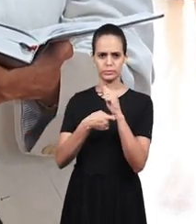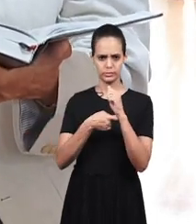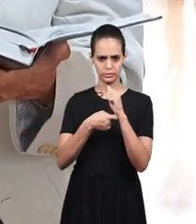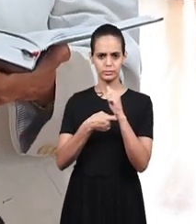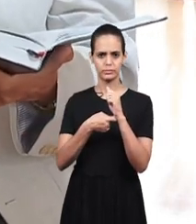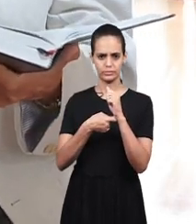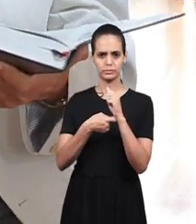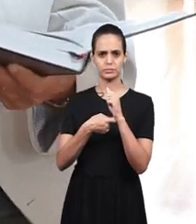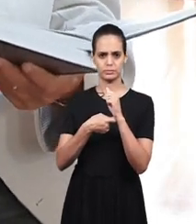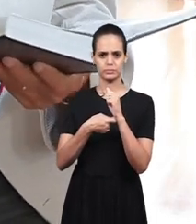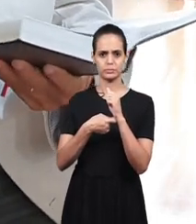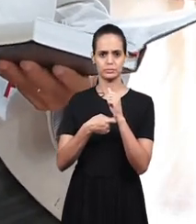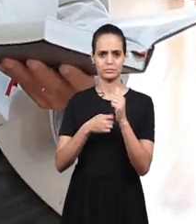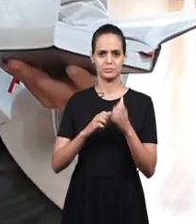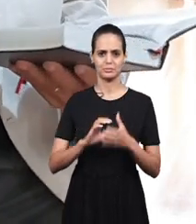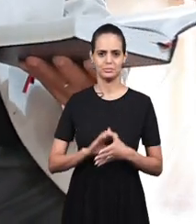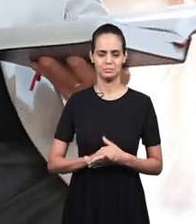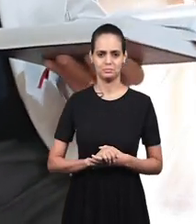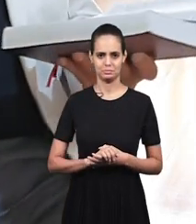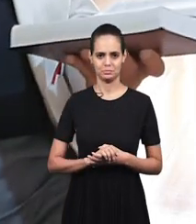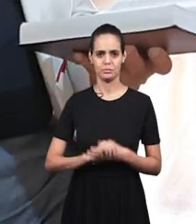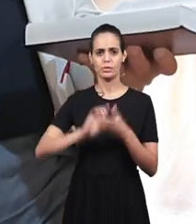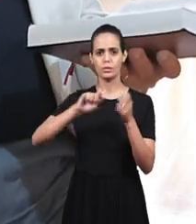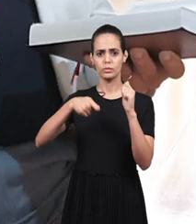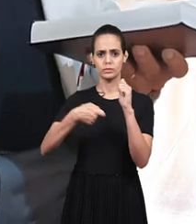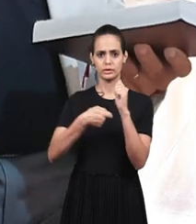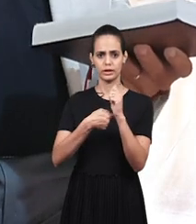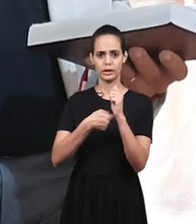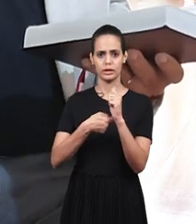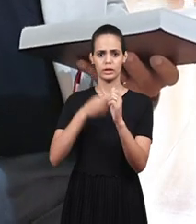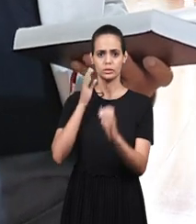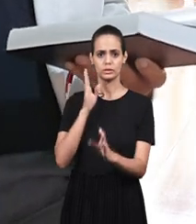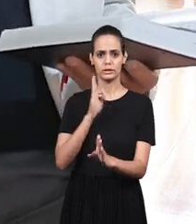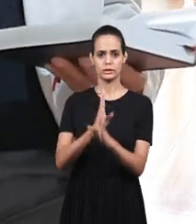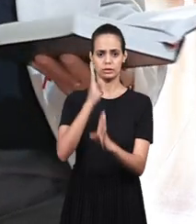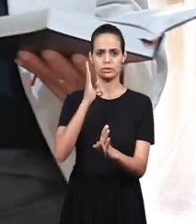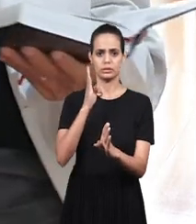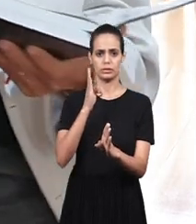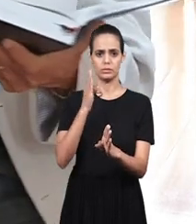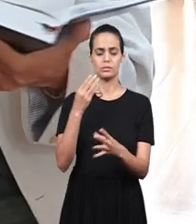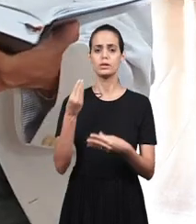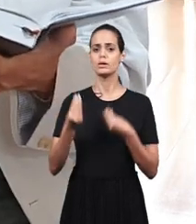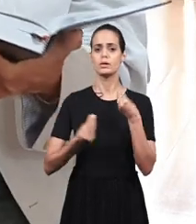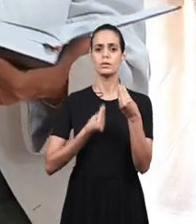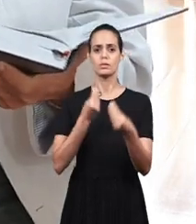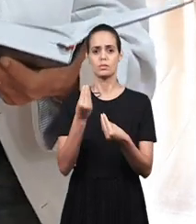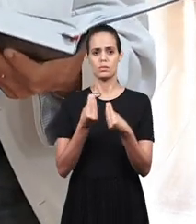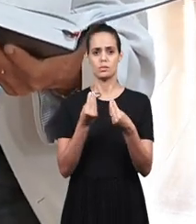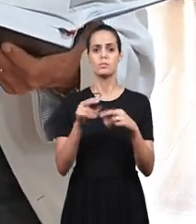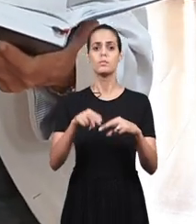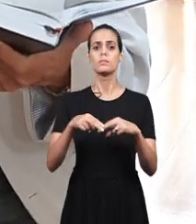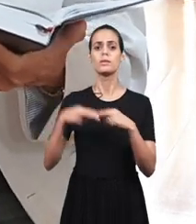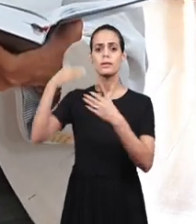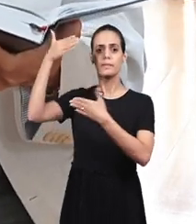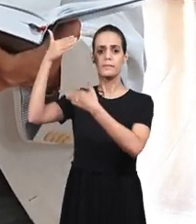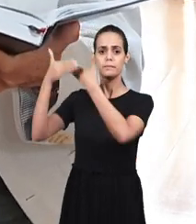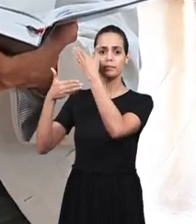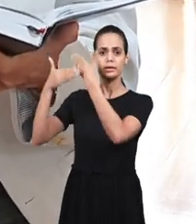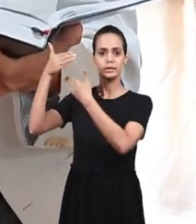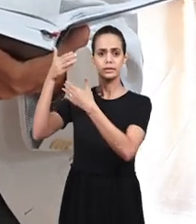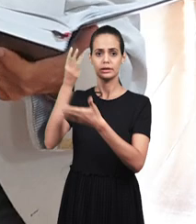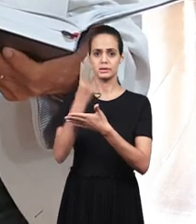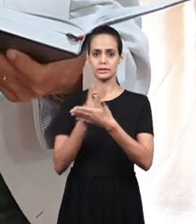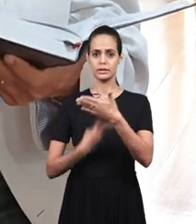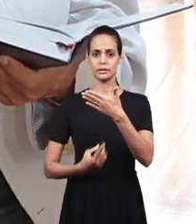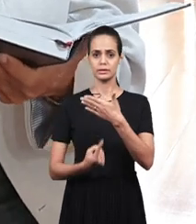en sachant que il est là comme un mystère. Et un mystère, il se découvre